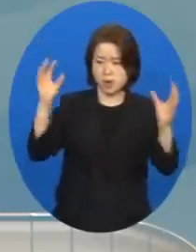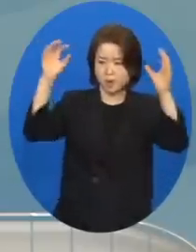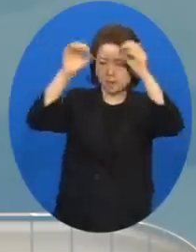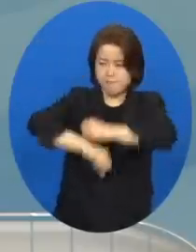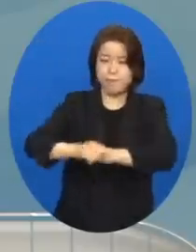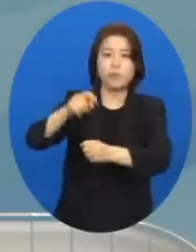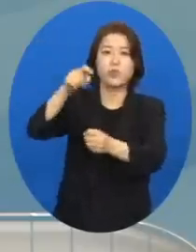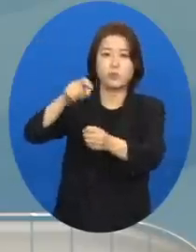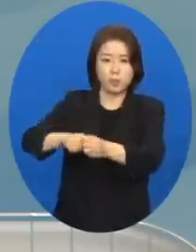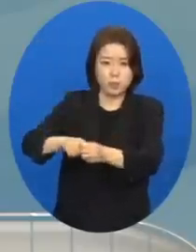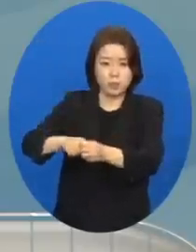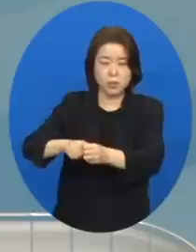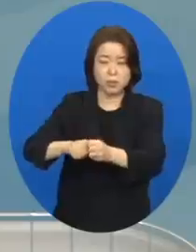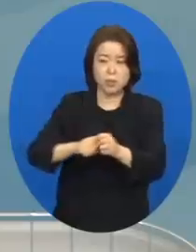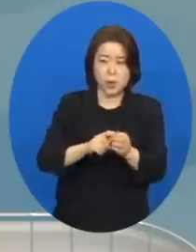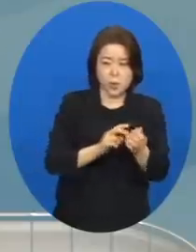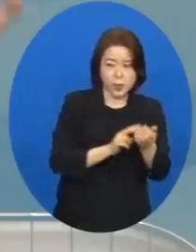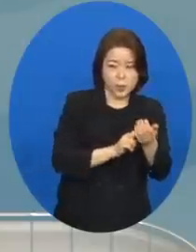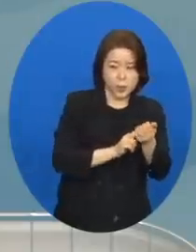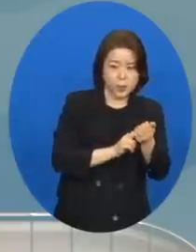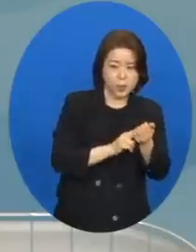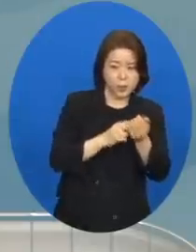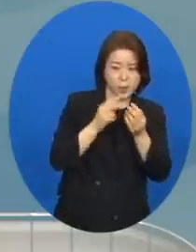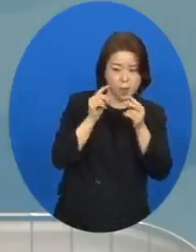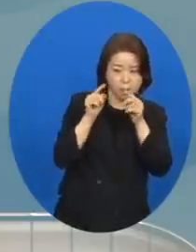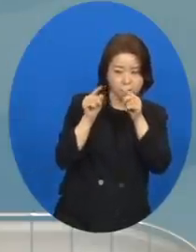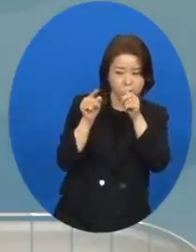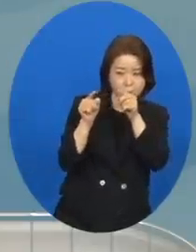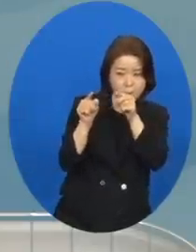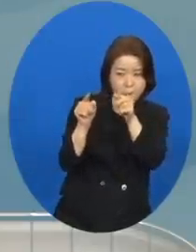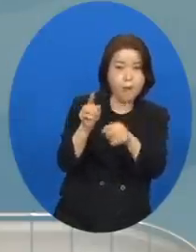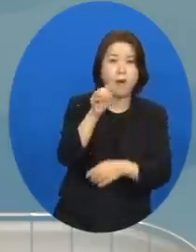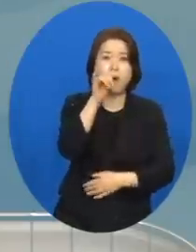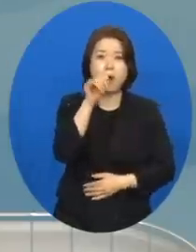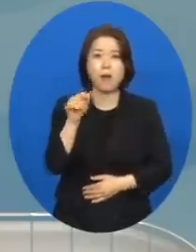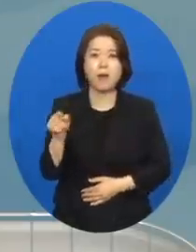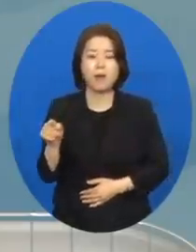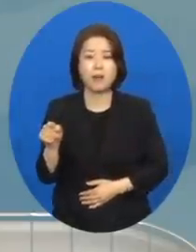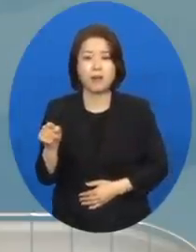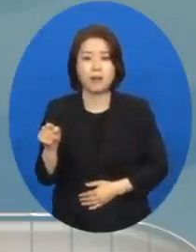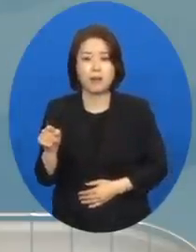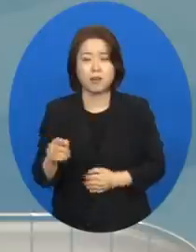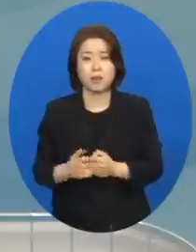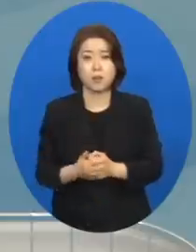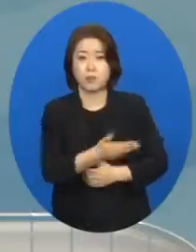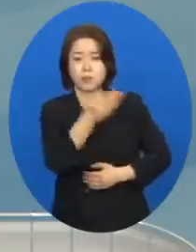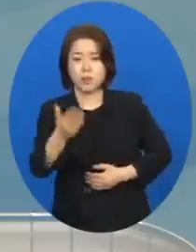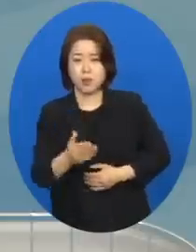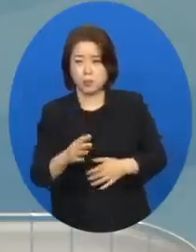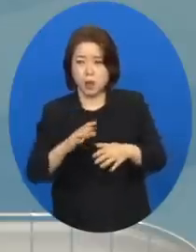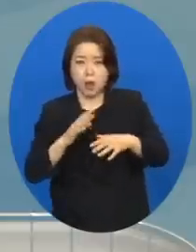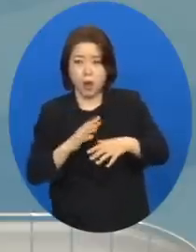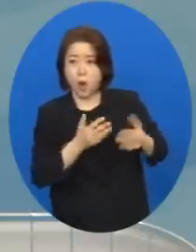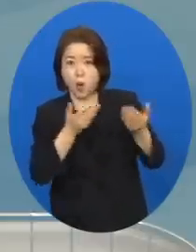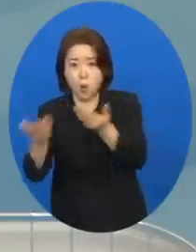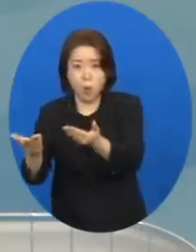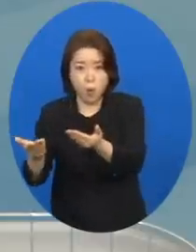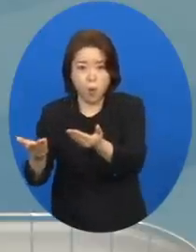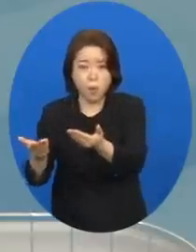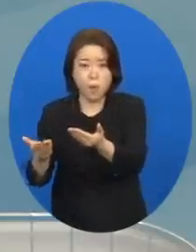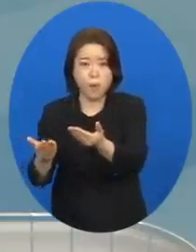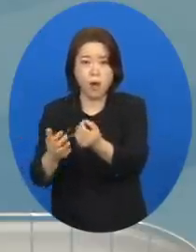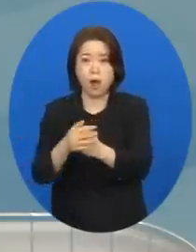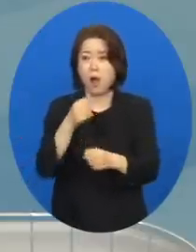파멸시키려고 숨어서 여러분을 노려보고 있습니다. 여러분에게 겁을 주려고